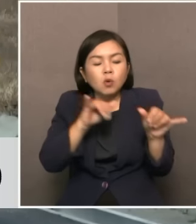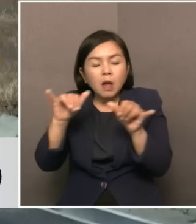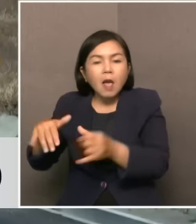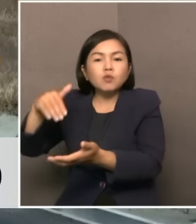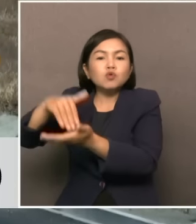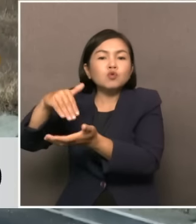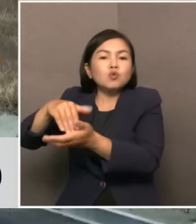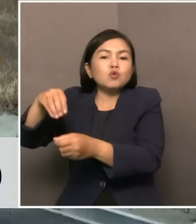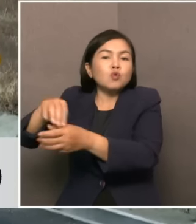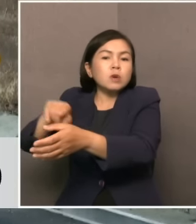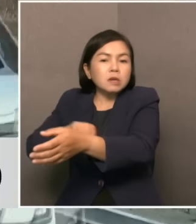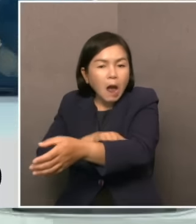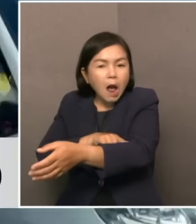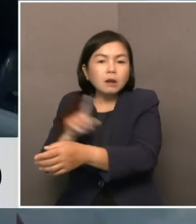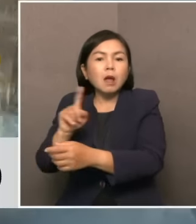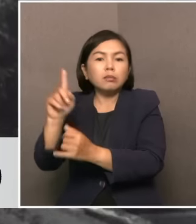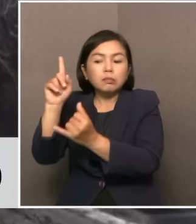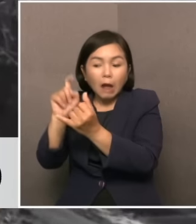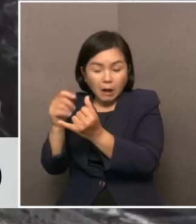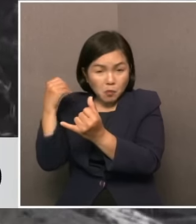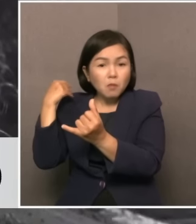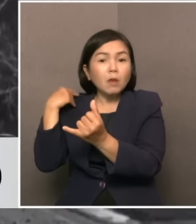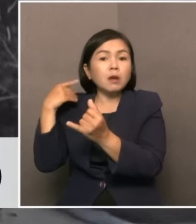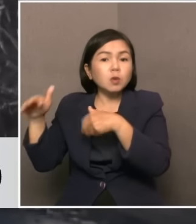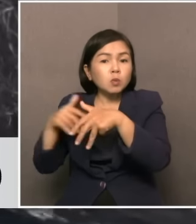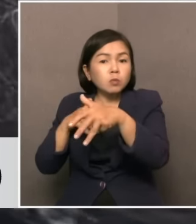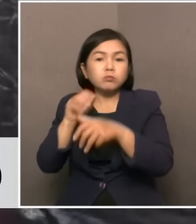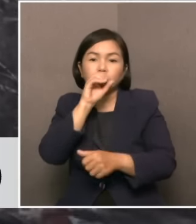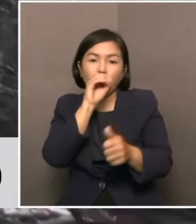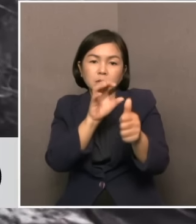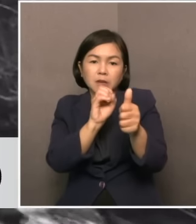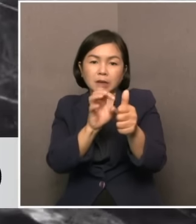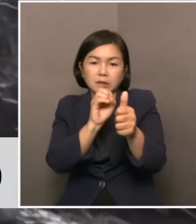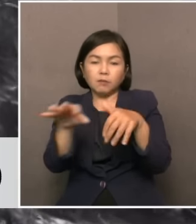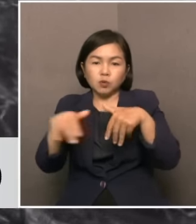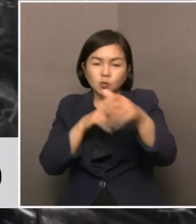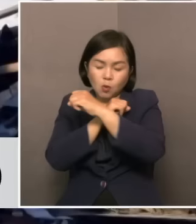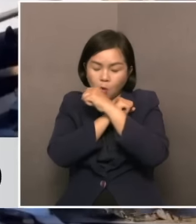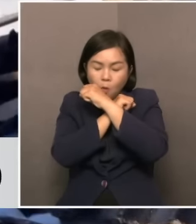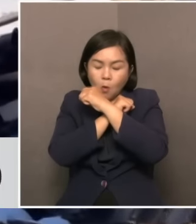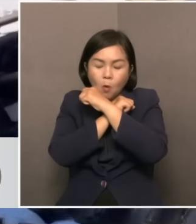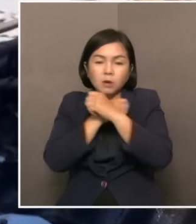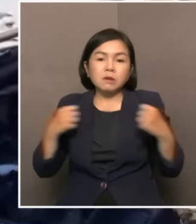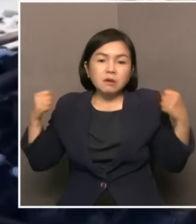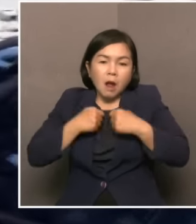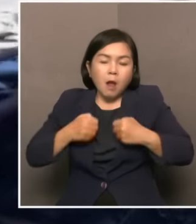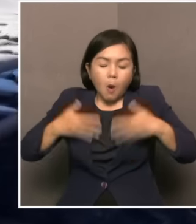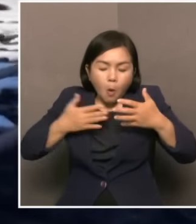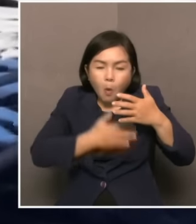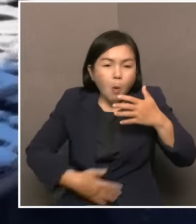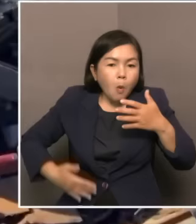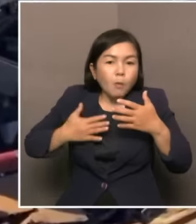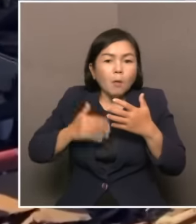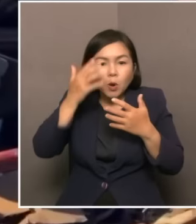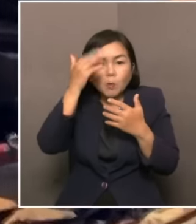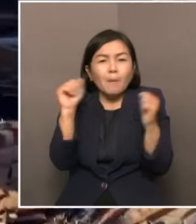นานบางคนถึงขั้นเสียชีวิตค่ะเจ้าหน้าที่แนะนำให้ผู้อพยพป้องกันร่างกายจากภาวะอุณหภูมิร่างกาย